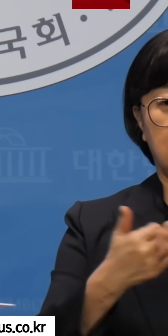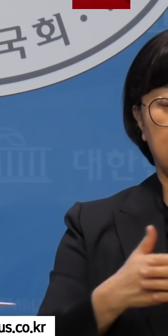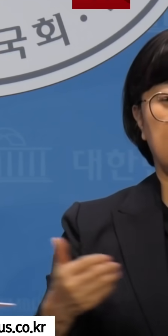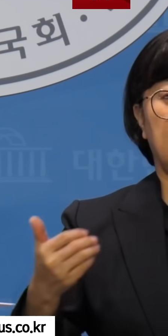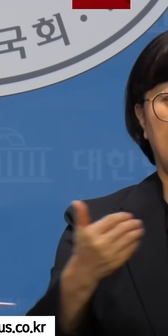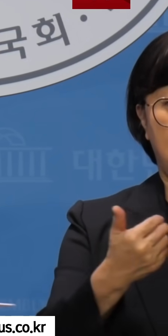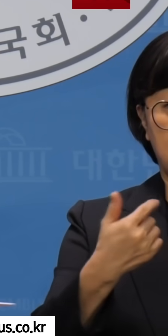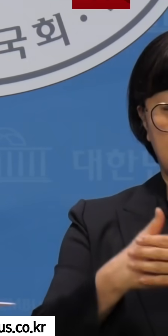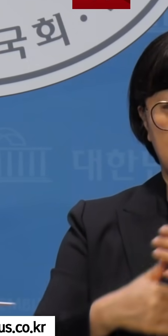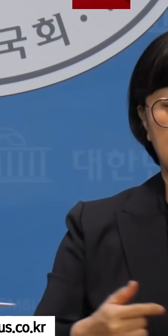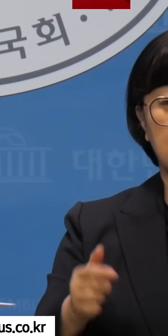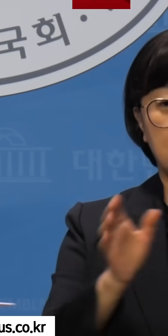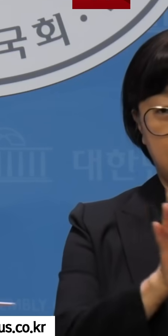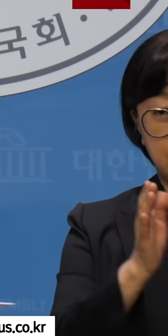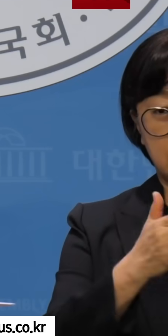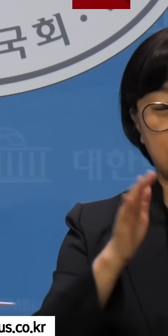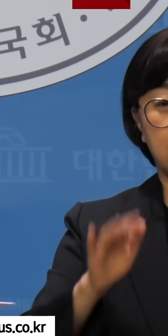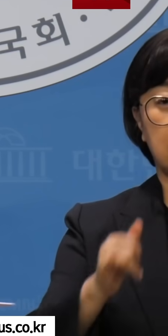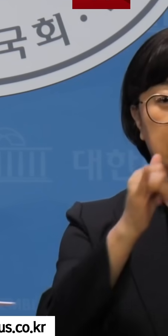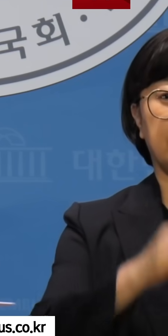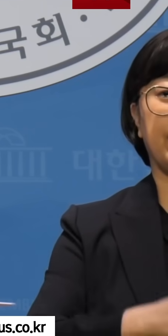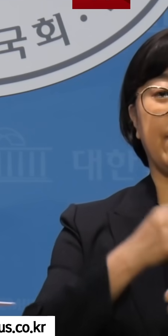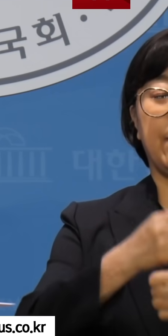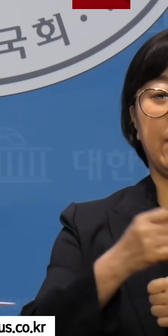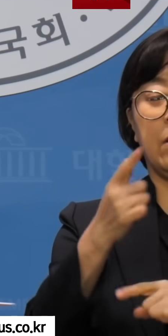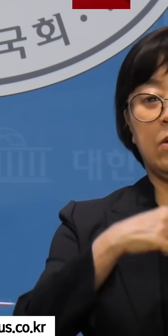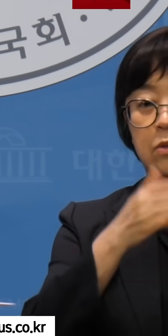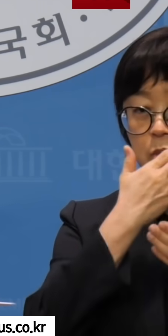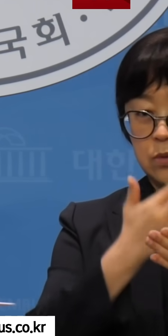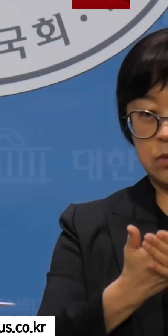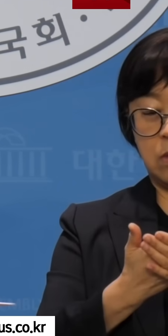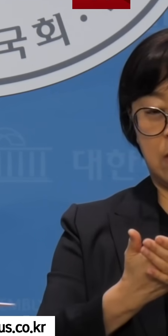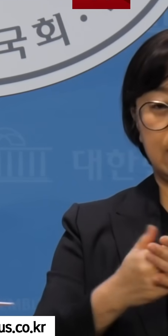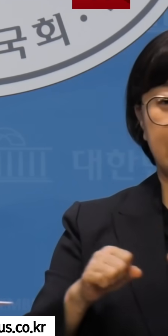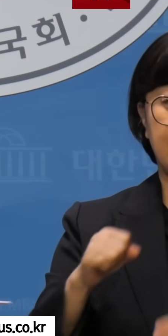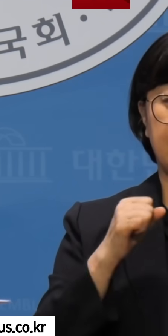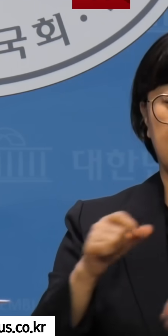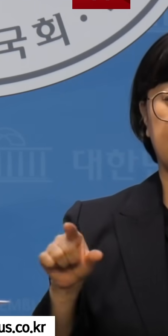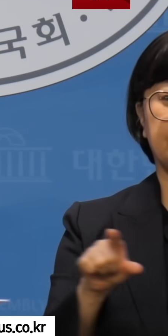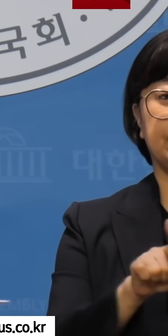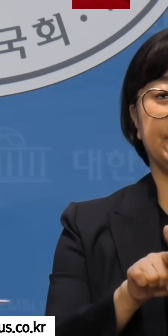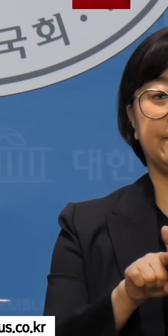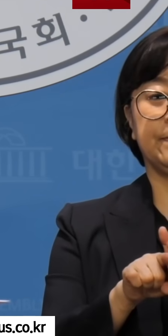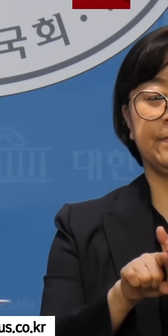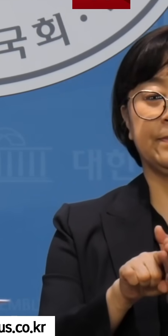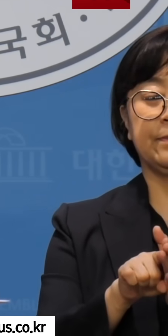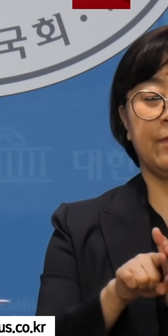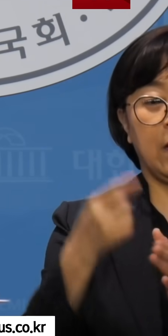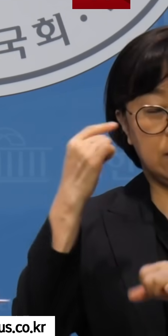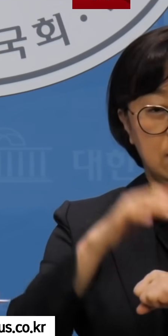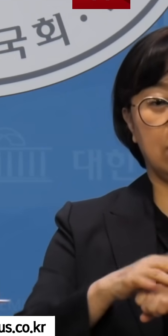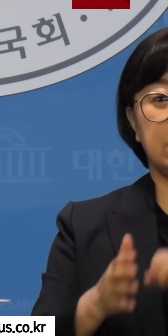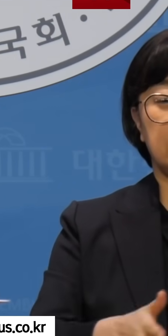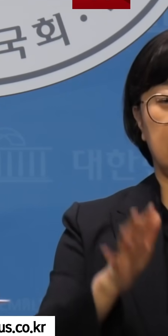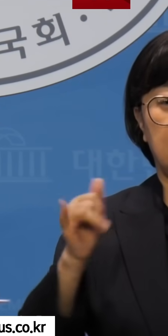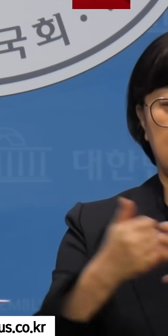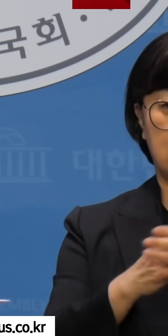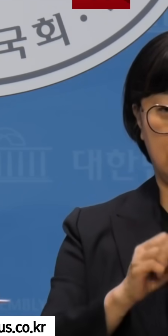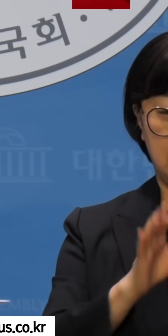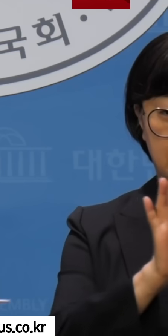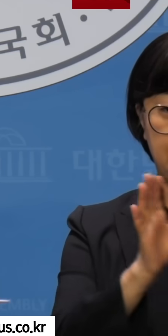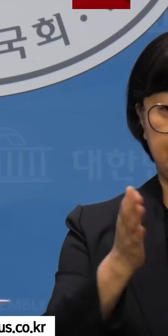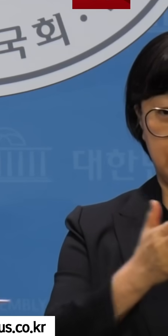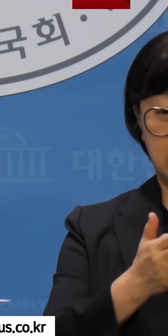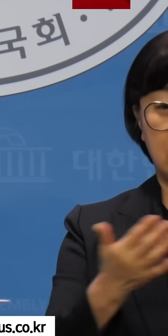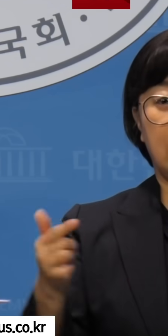대결보다 협력이 오늘의 인류를 만들어온 더 소중한 원동력이라고 믿습니다. 지혜로운 시민의 대화와